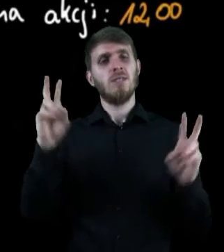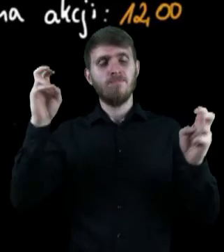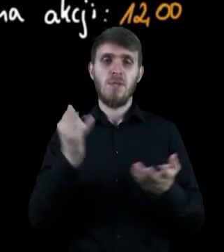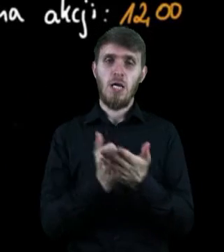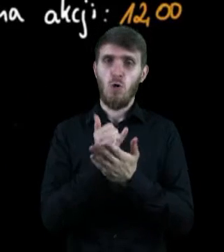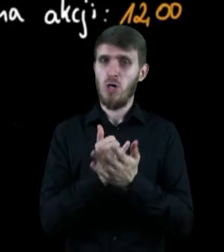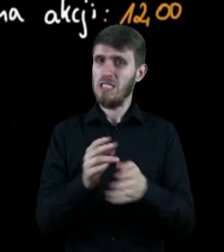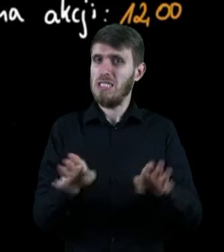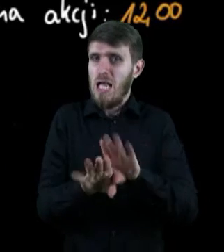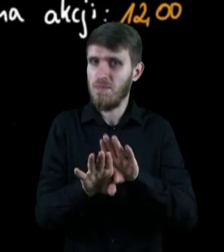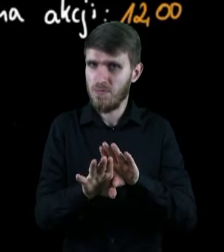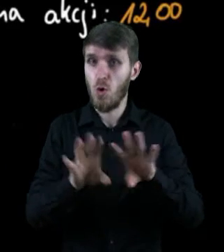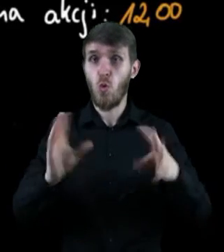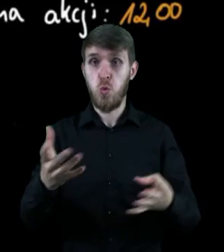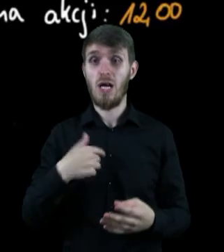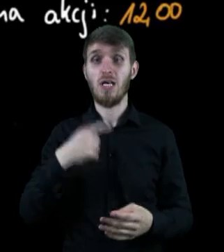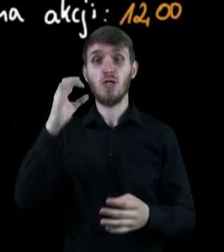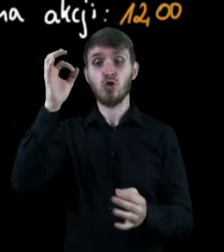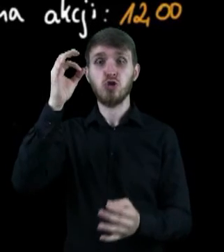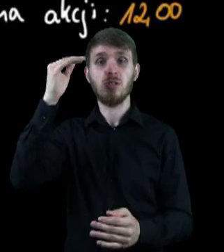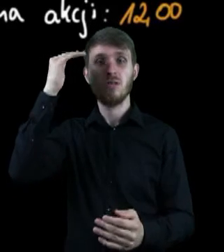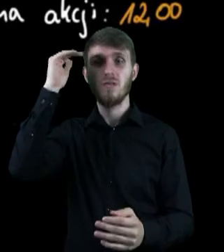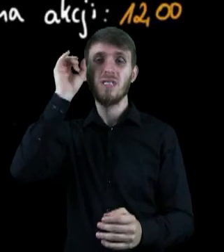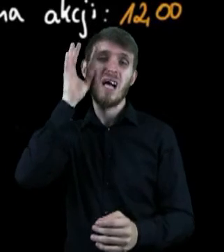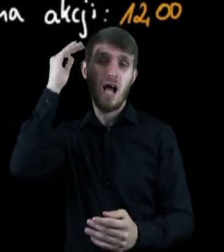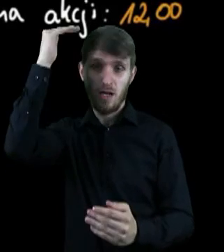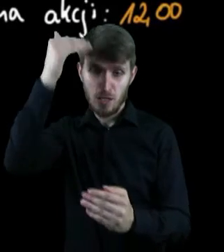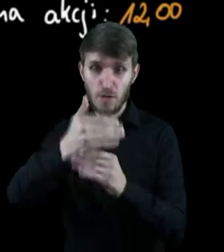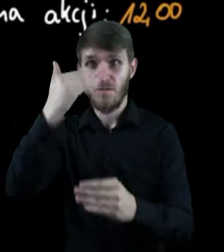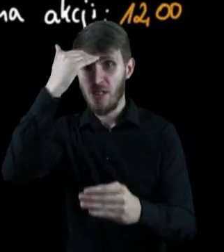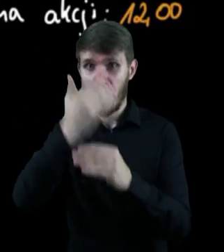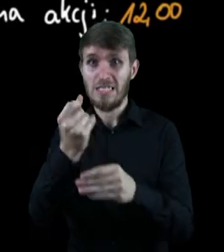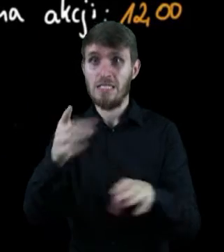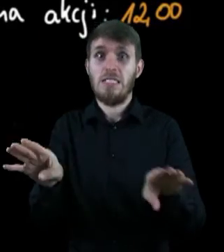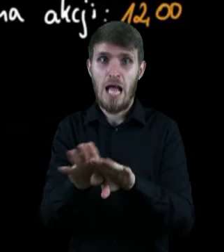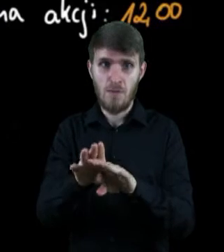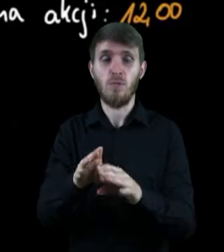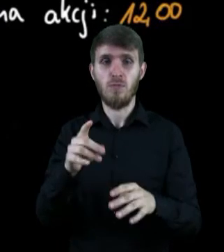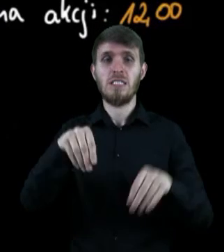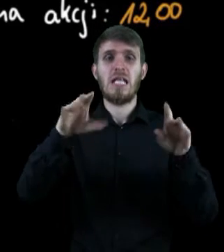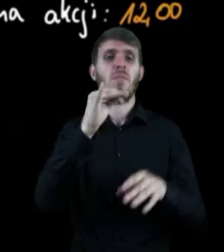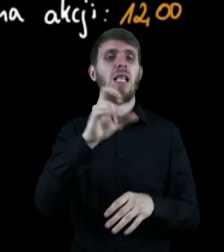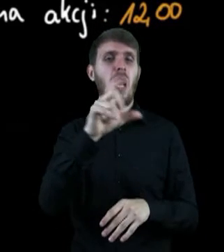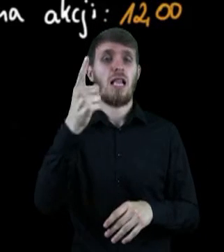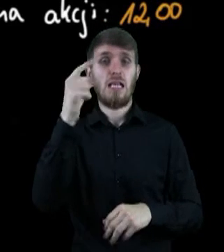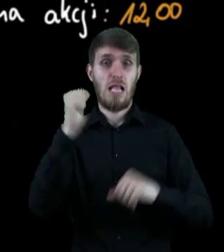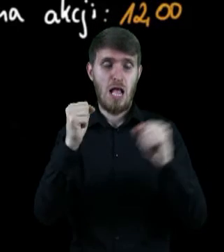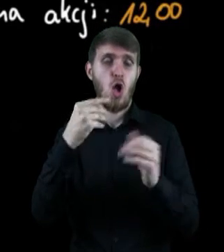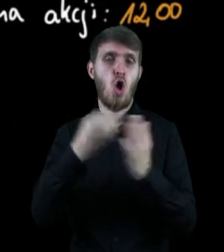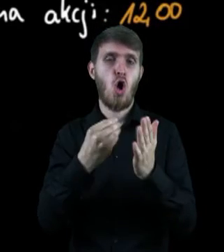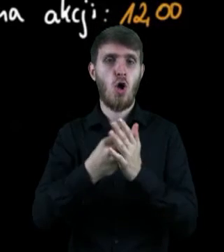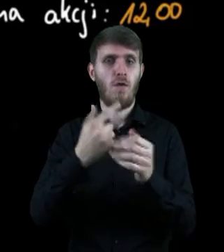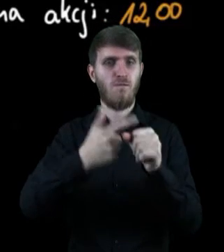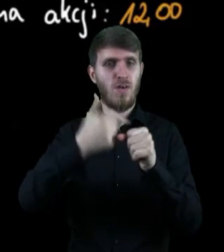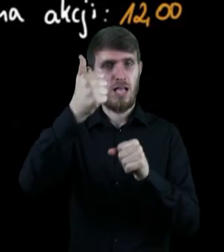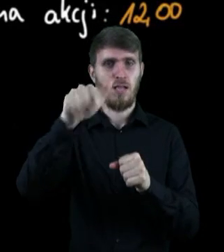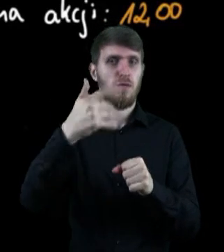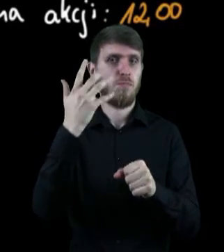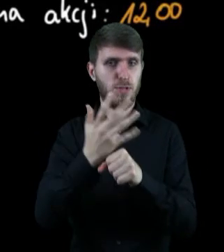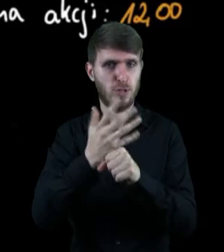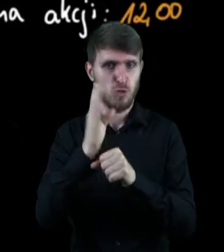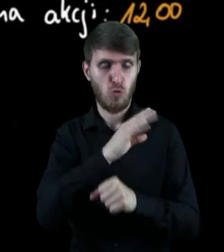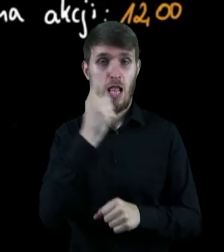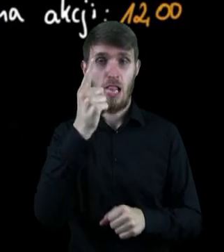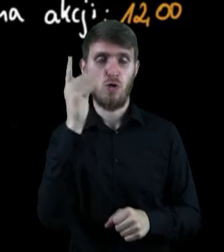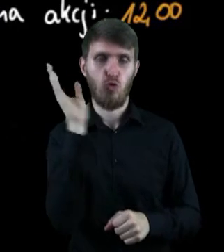kurs zamknięcia, czyli cena akcji na zakończenie danej sesji, w przypadku sklepu Michała wyniosła 21,50 zł